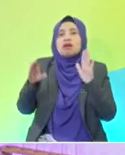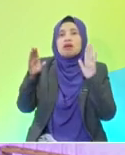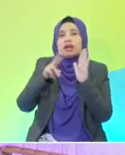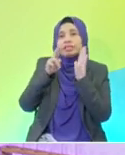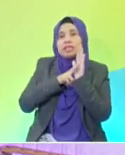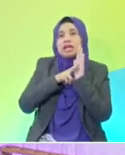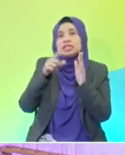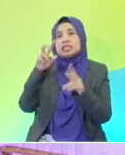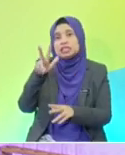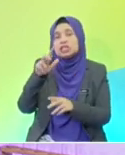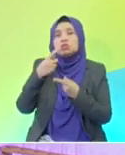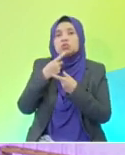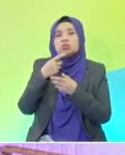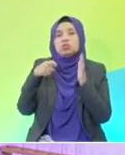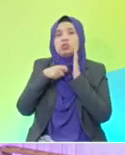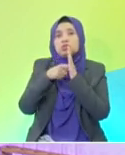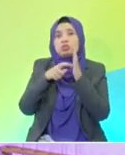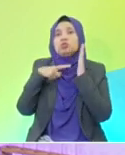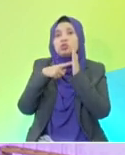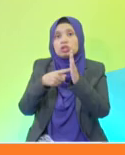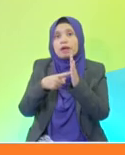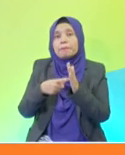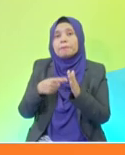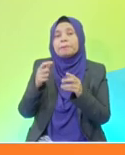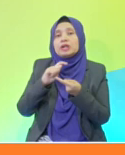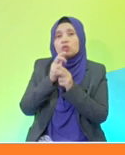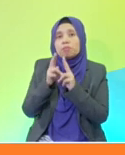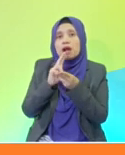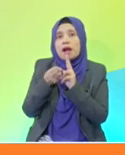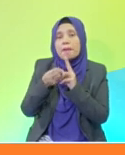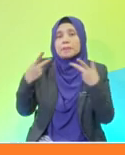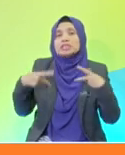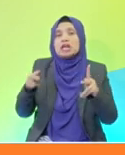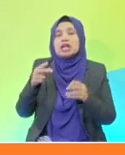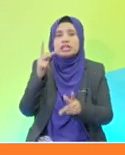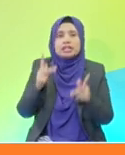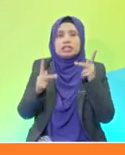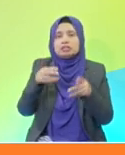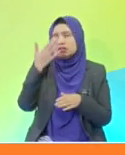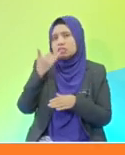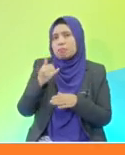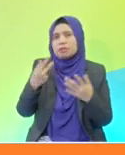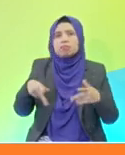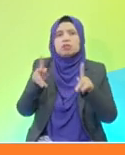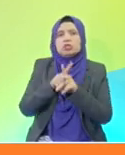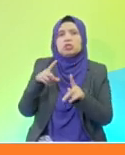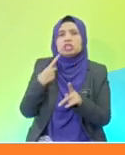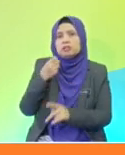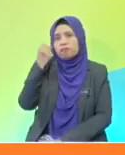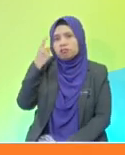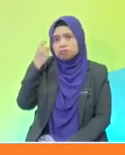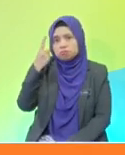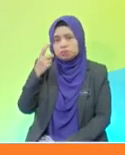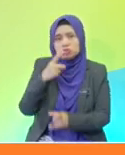menunjukkan perubahan keseimbangan pasaran kereta oke Kenapa perlu kita memahami